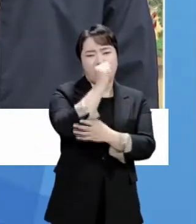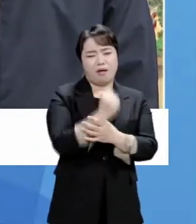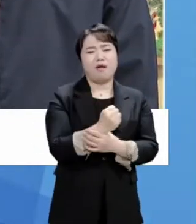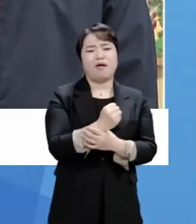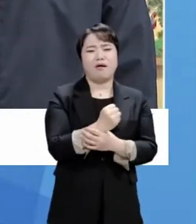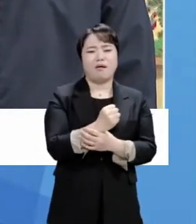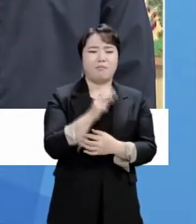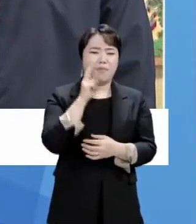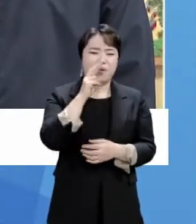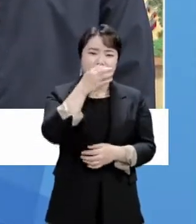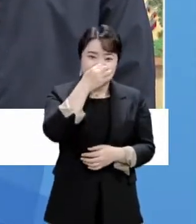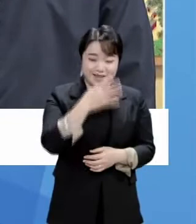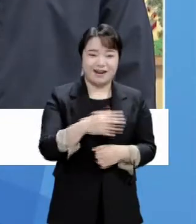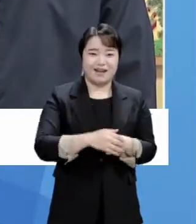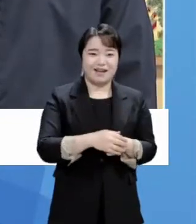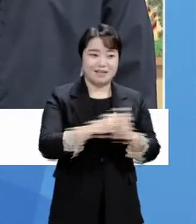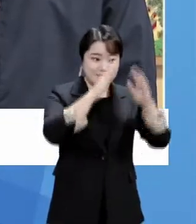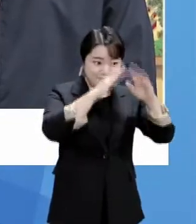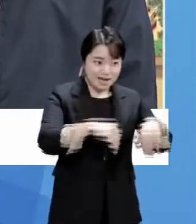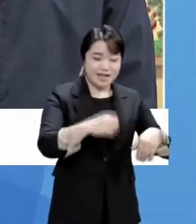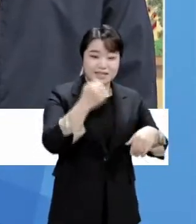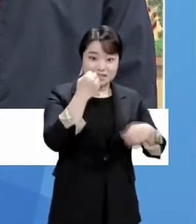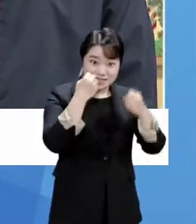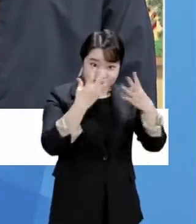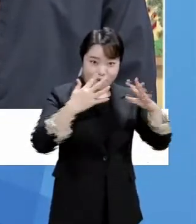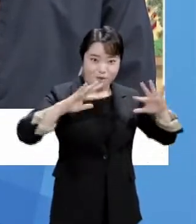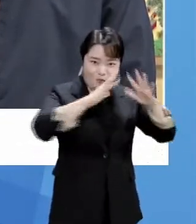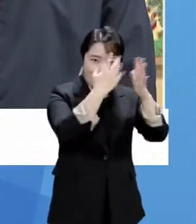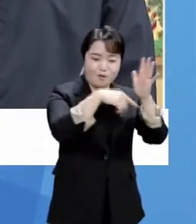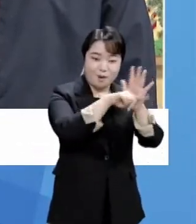환경에서 이제 새로 짓기 위해서